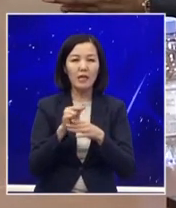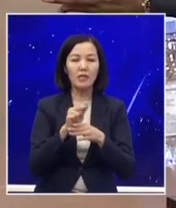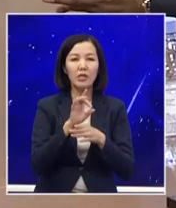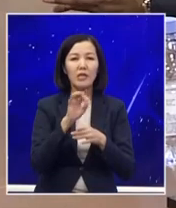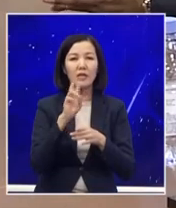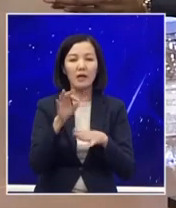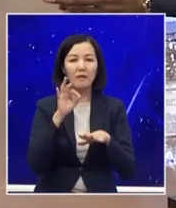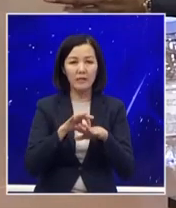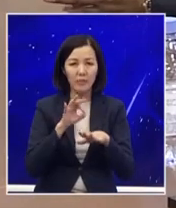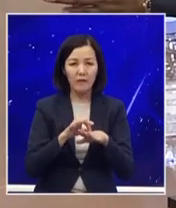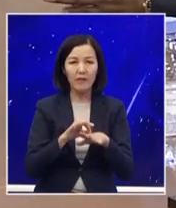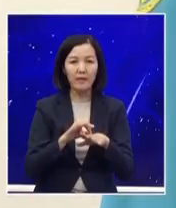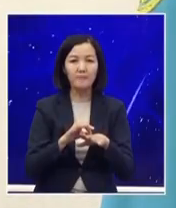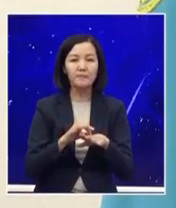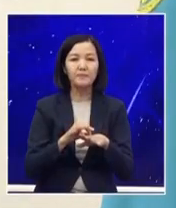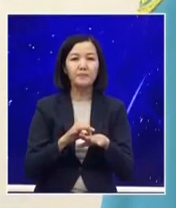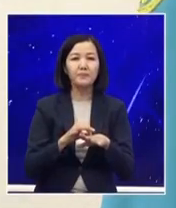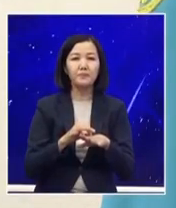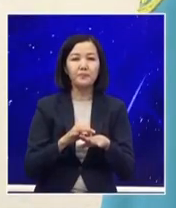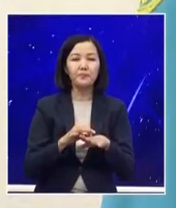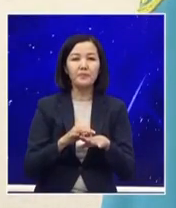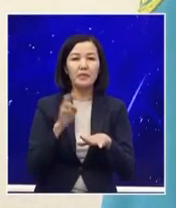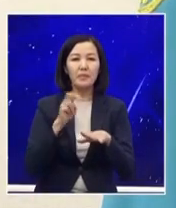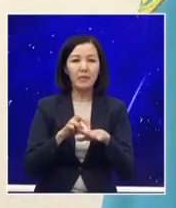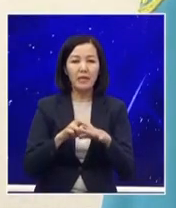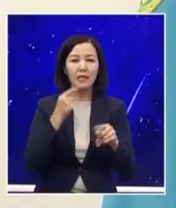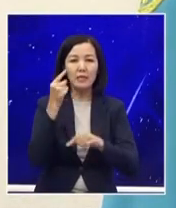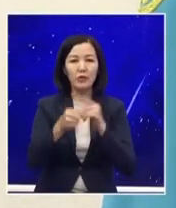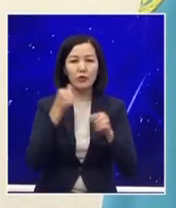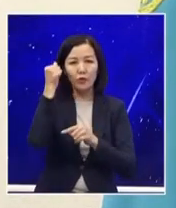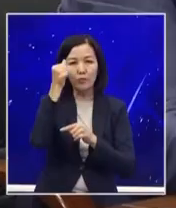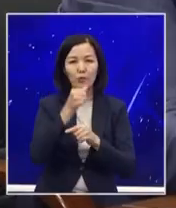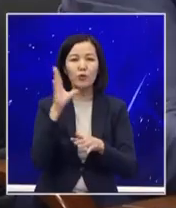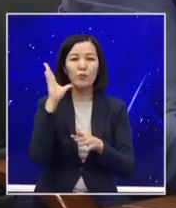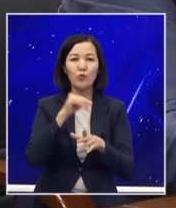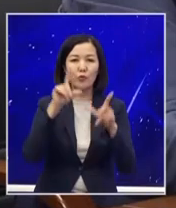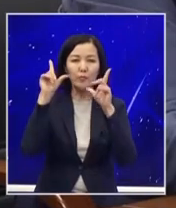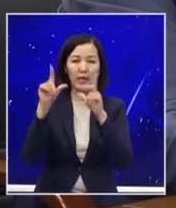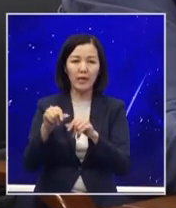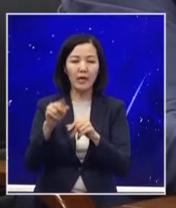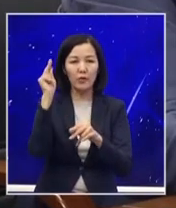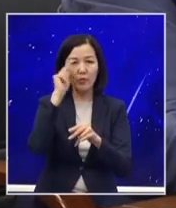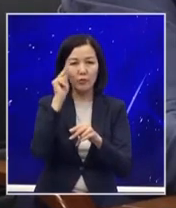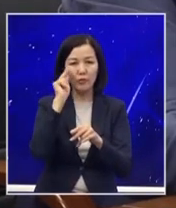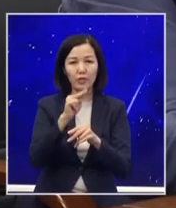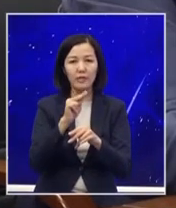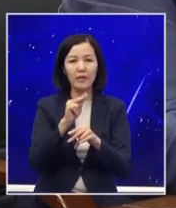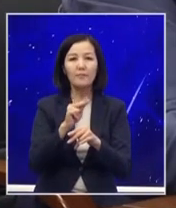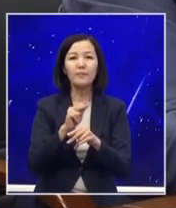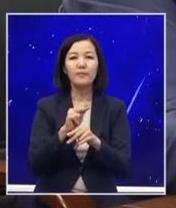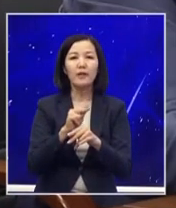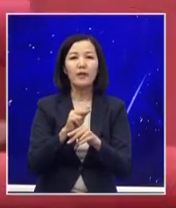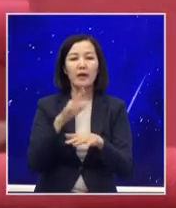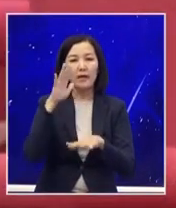онкологических заболеваний. Кроме того, отечественные специалисты уже в следующем году могут пройти курсы повышения квалификации в Индии.